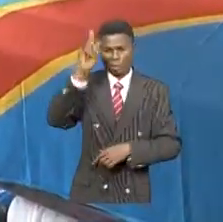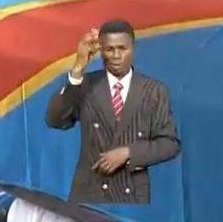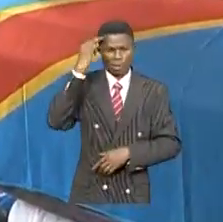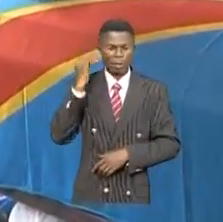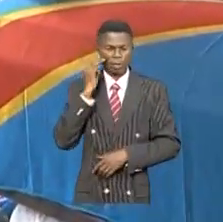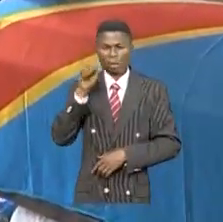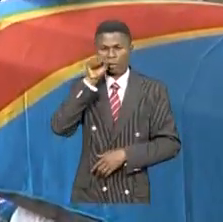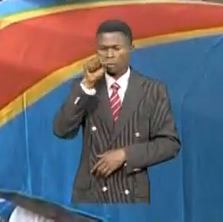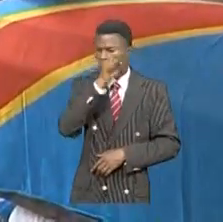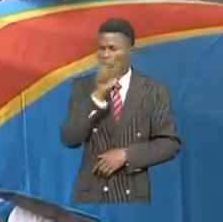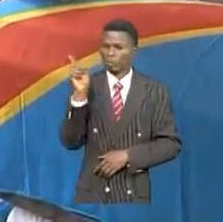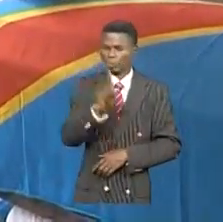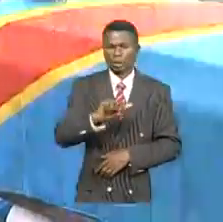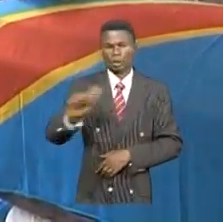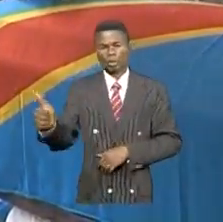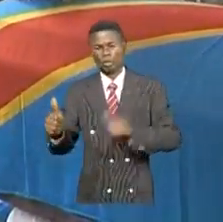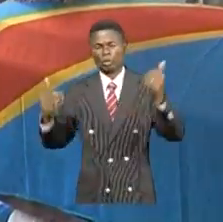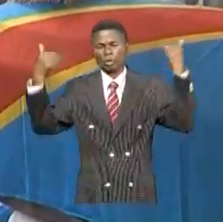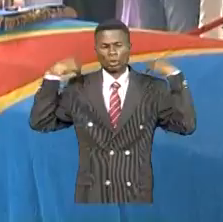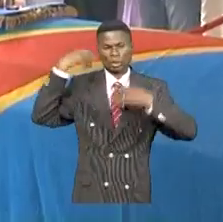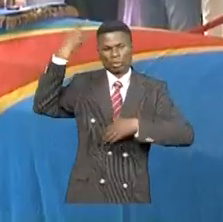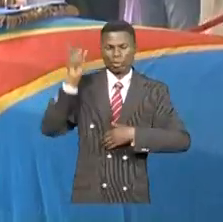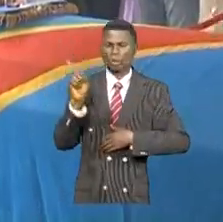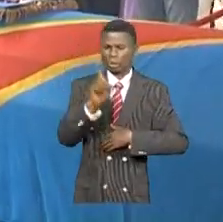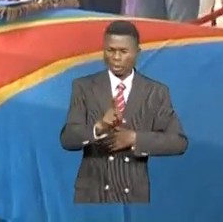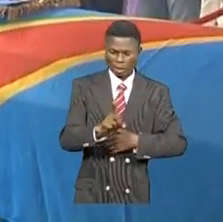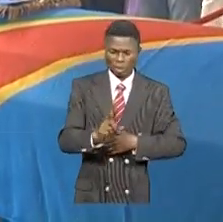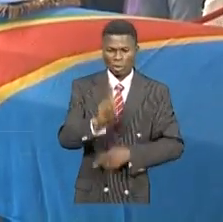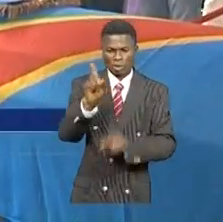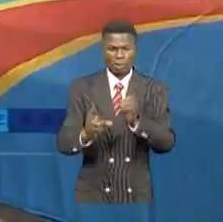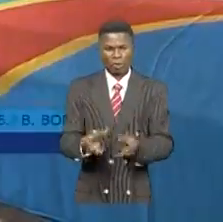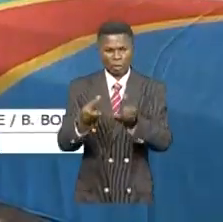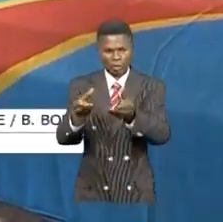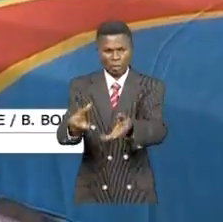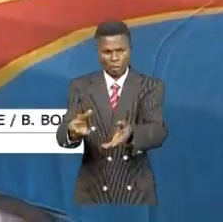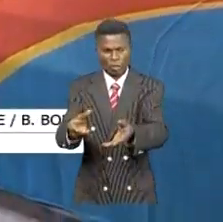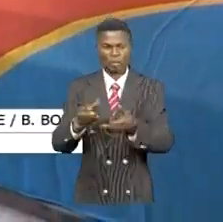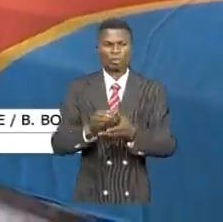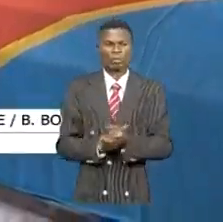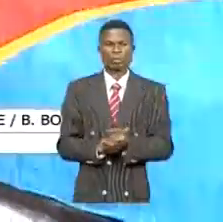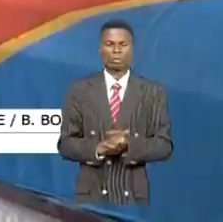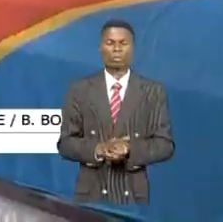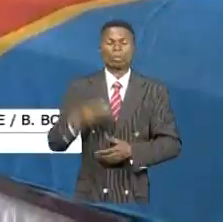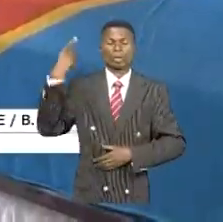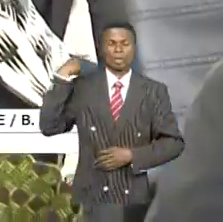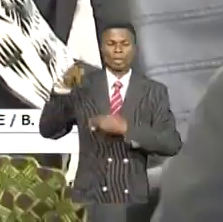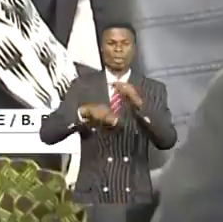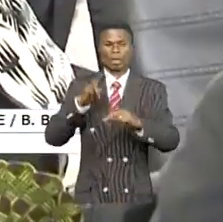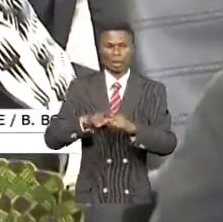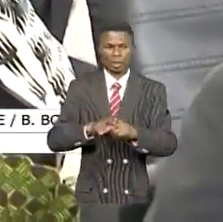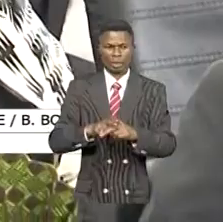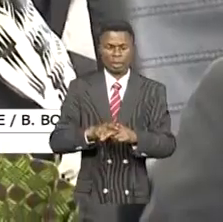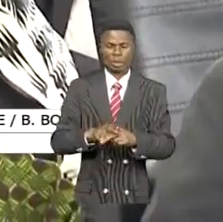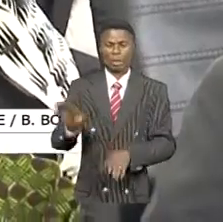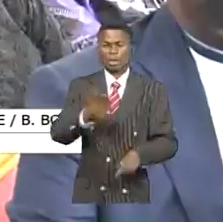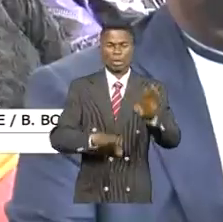Lukonde, ainsi qu'autres personnalités, tant civiles, militaires et politiques. Henri Thomas Lokonto sera inhumé